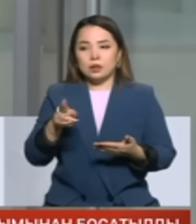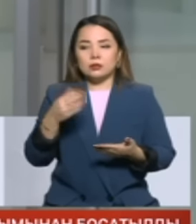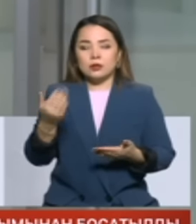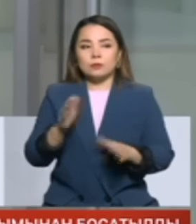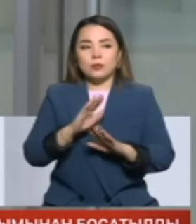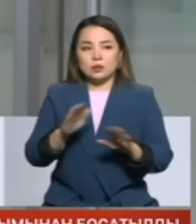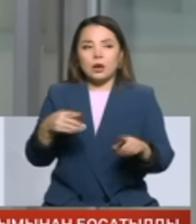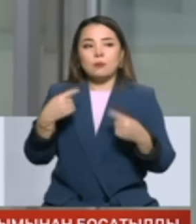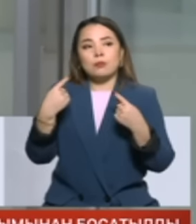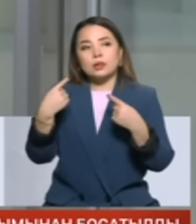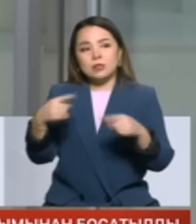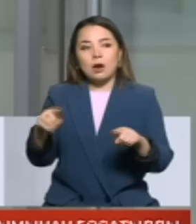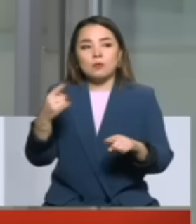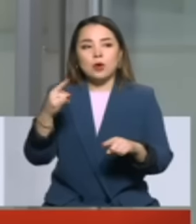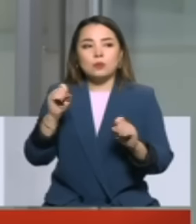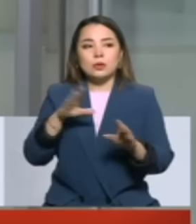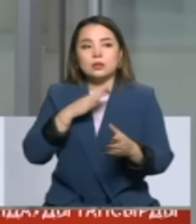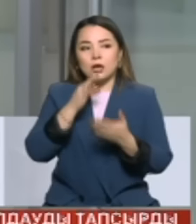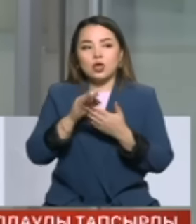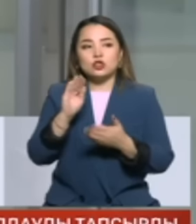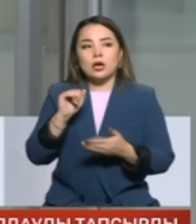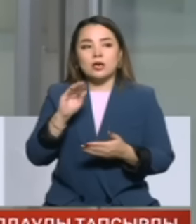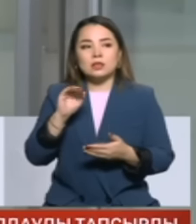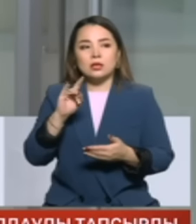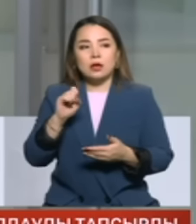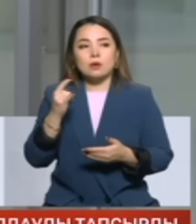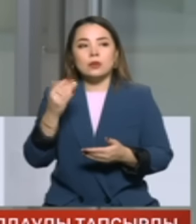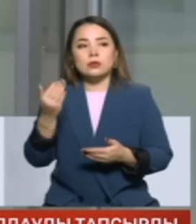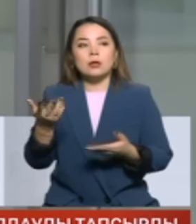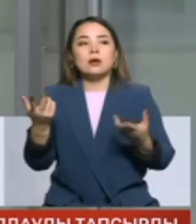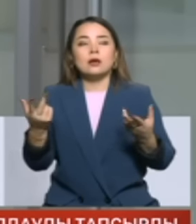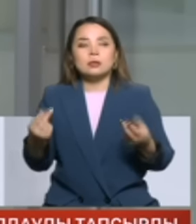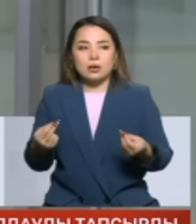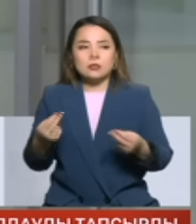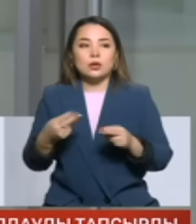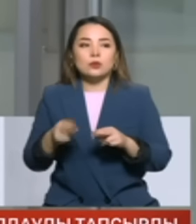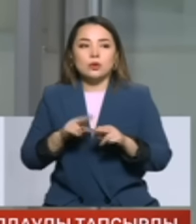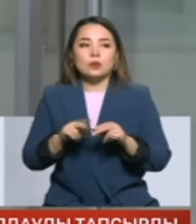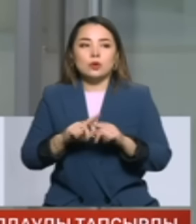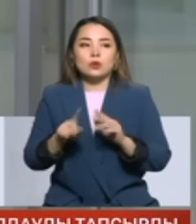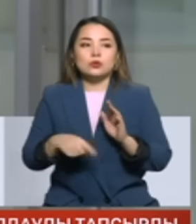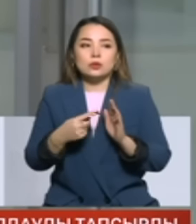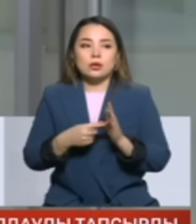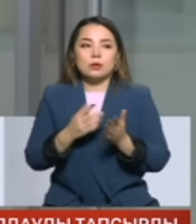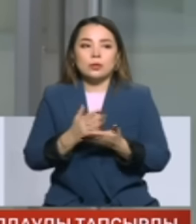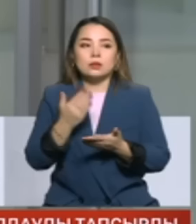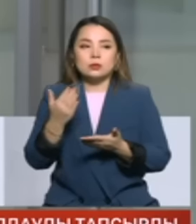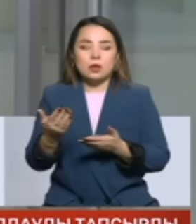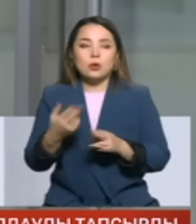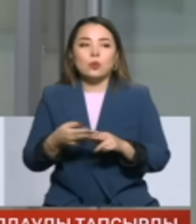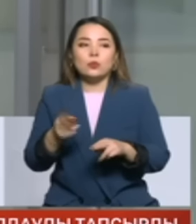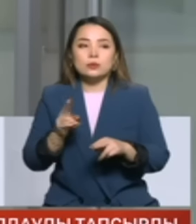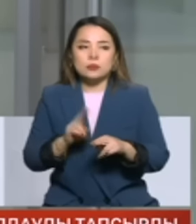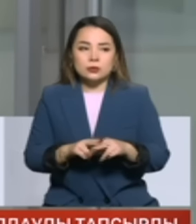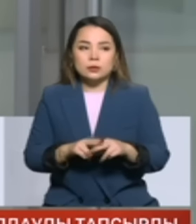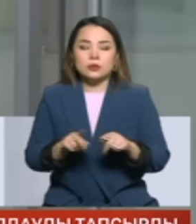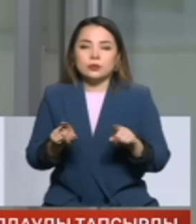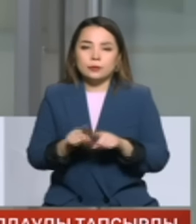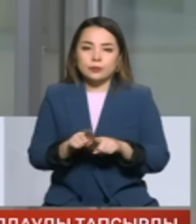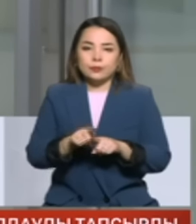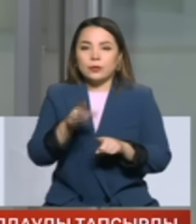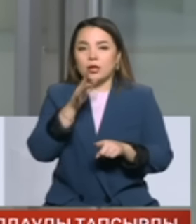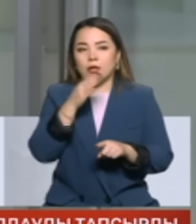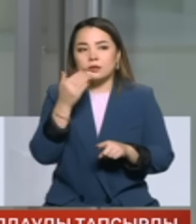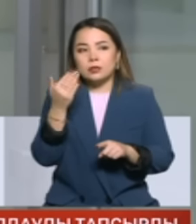Жәнібек емес, басқа біреудің баласы болса, Жазираның баласы қайда деген үлкен сұрақ туындап тұр. Және оны сол